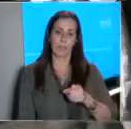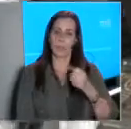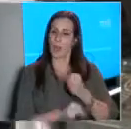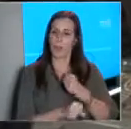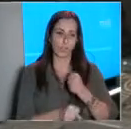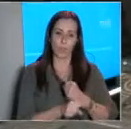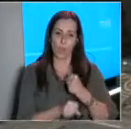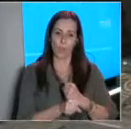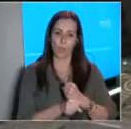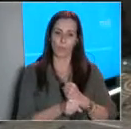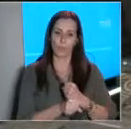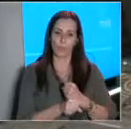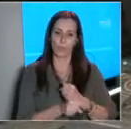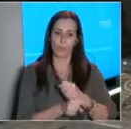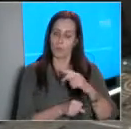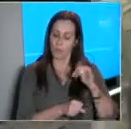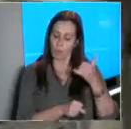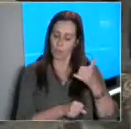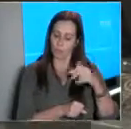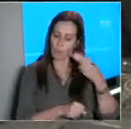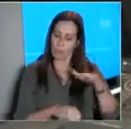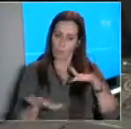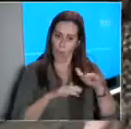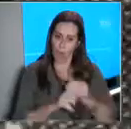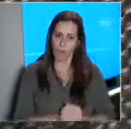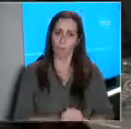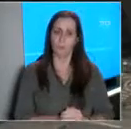לעשות כבר שתהיה ממשלה.